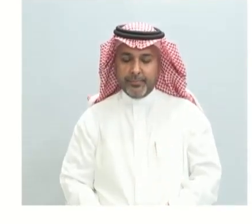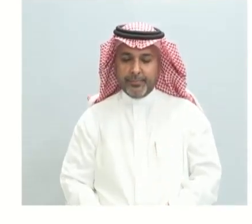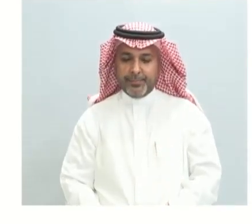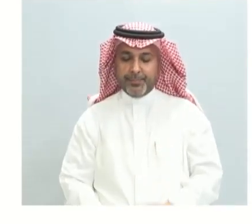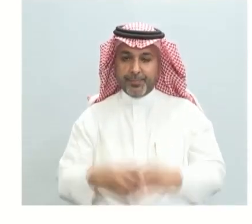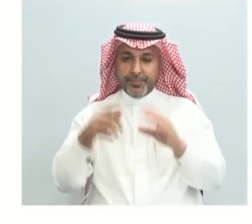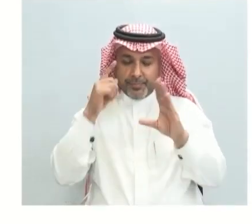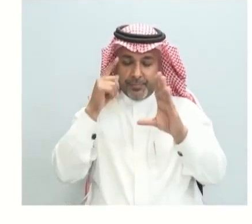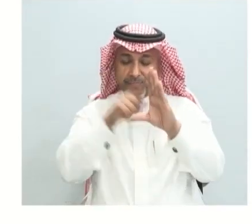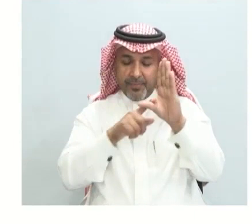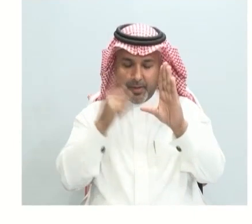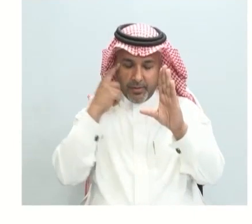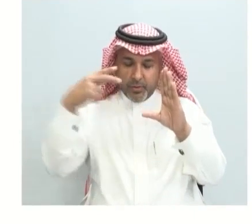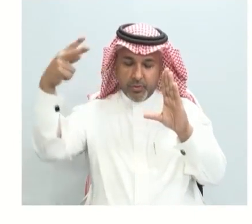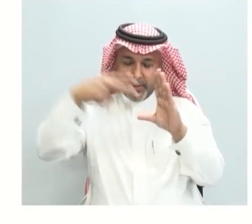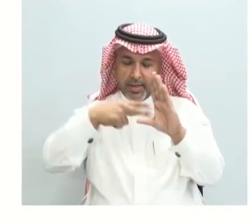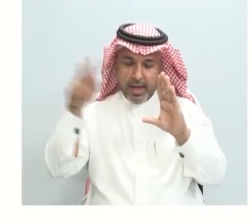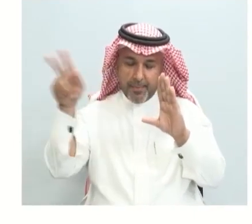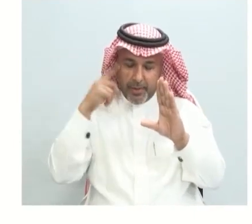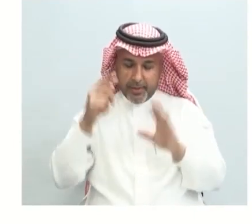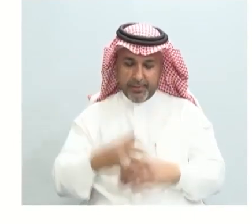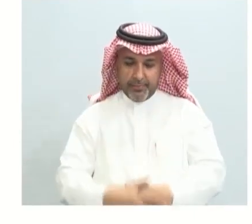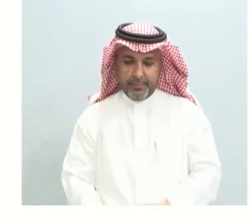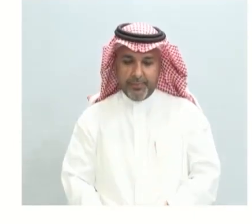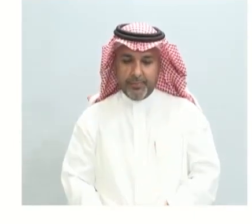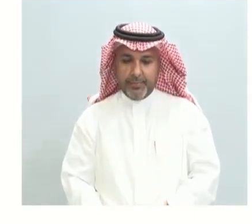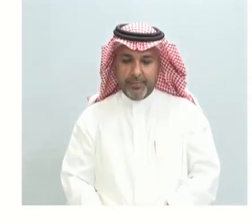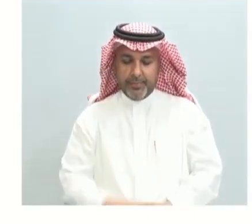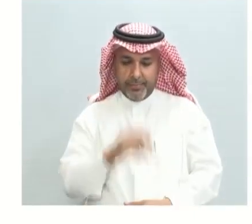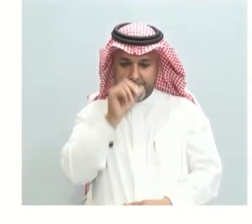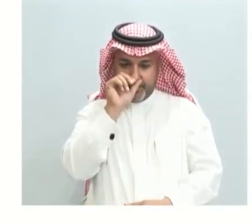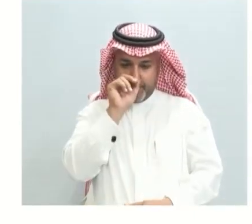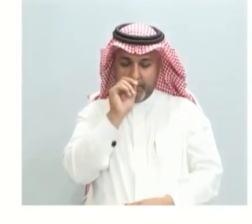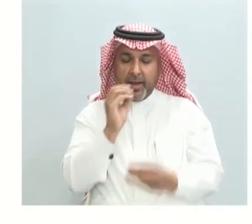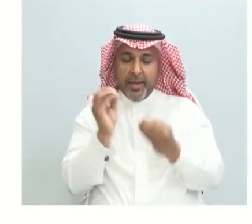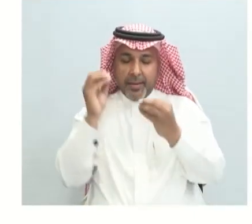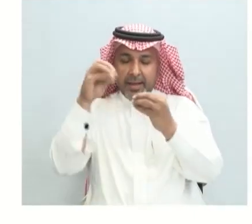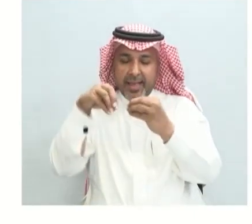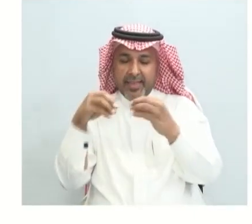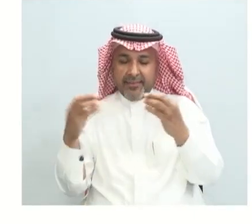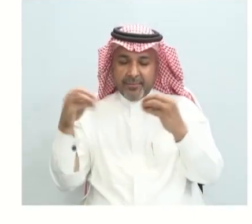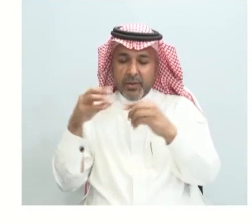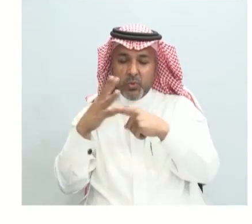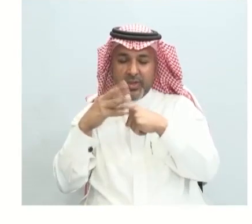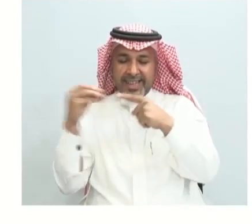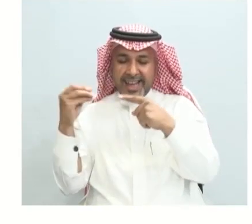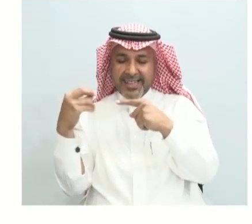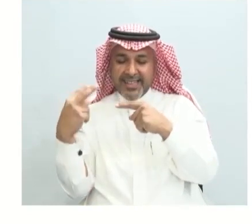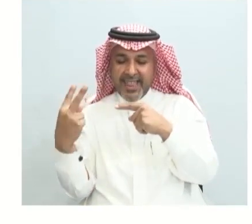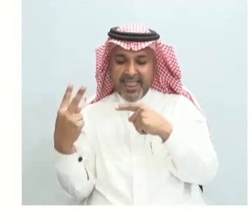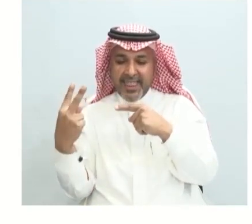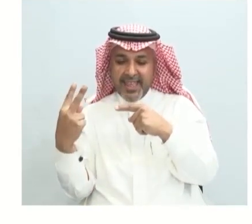اللي بيطر على نظريه فيثاغورس كل ما علي اني اسويه راح اضيف حد جديد اللي هو بقول ناقص اين